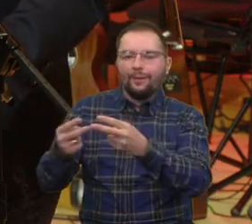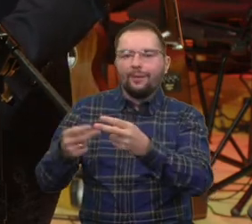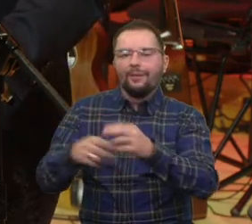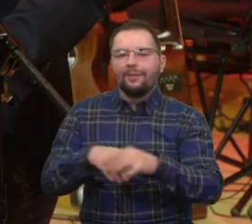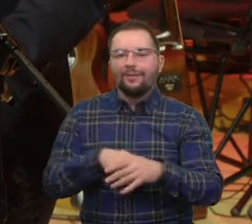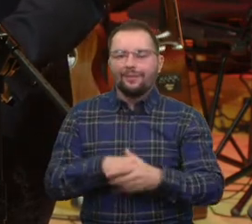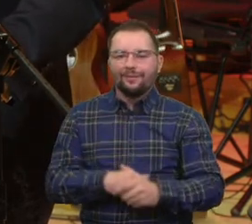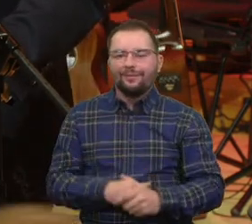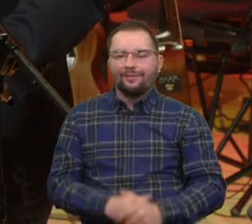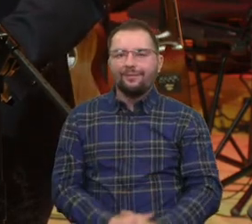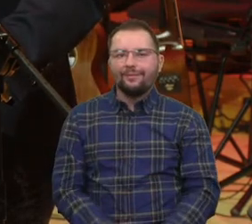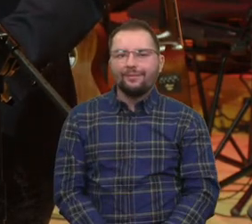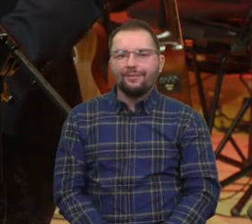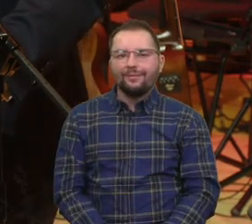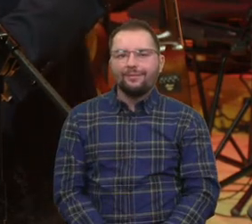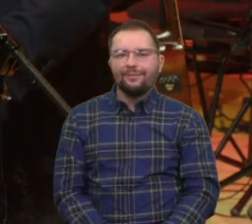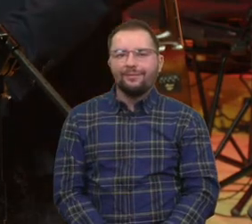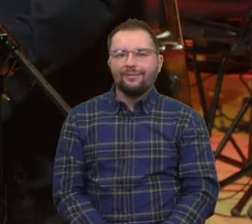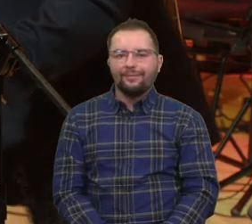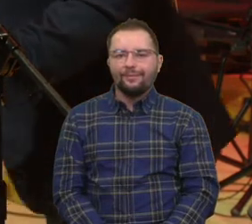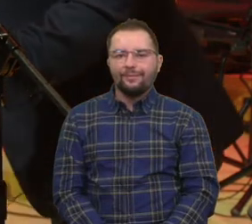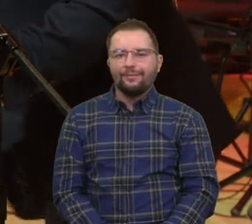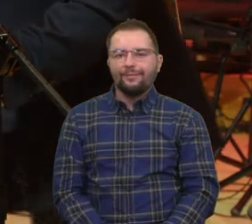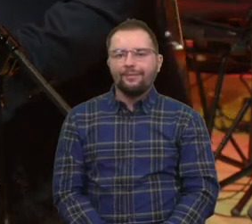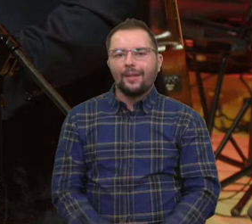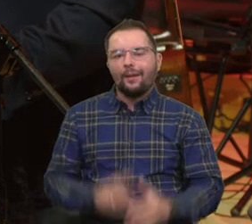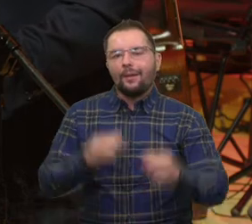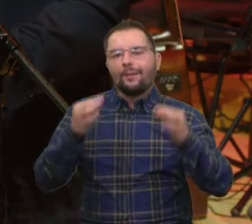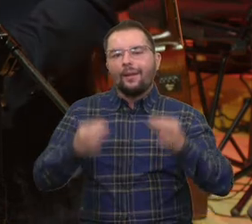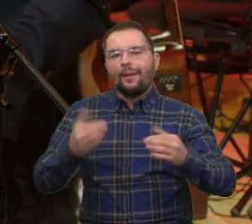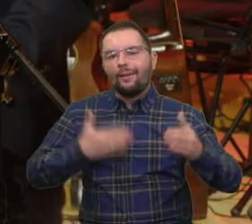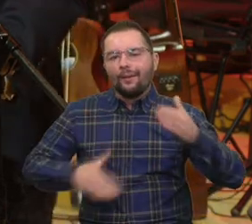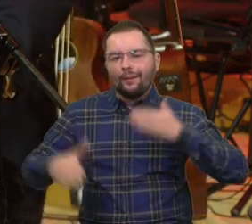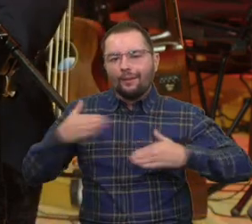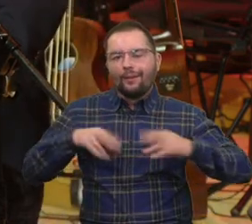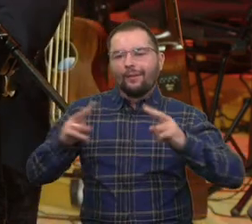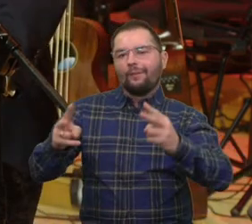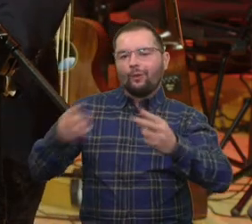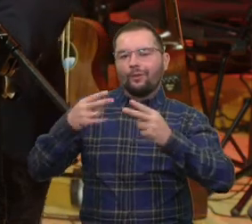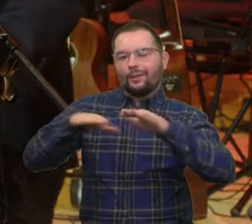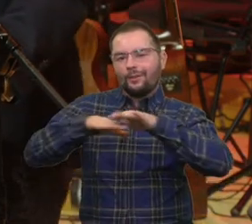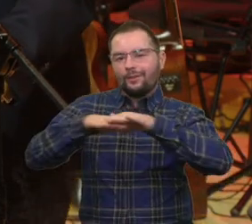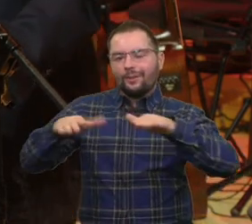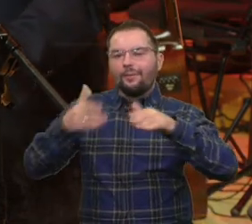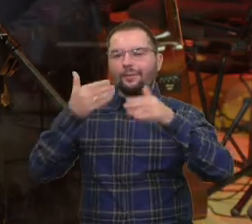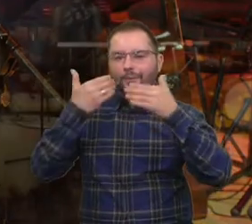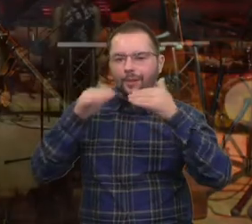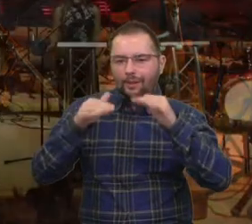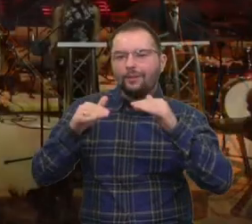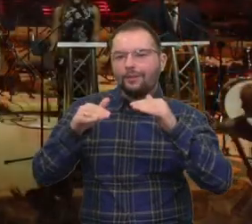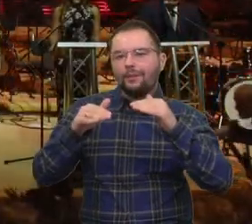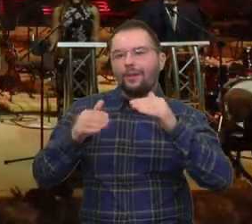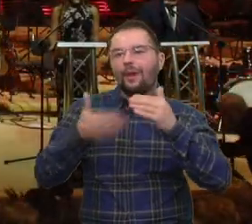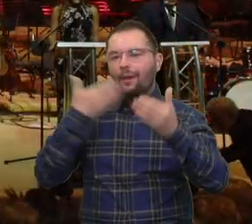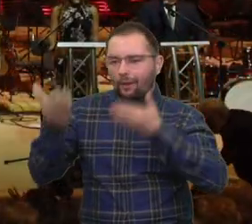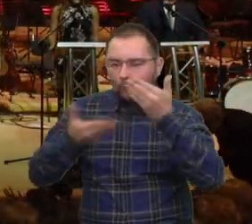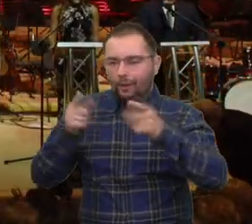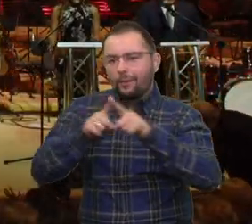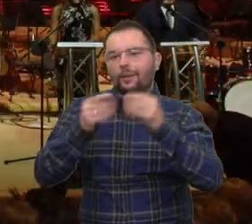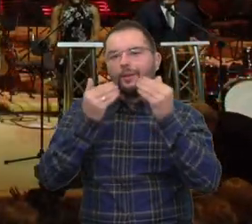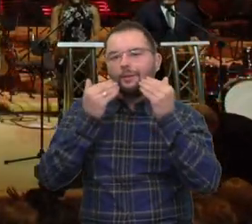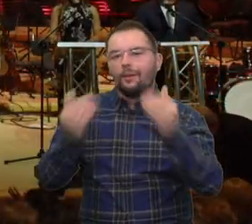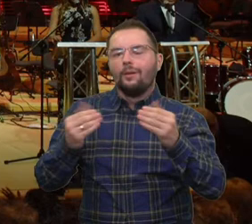możecie panowie zejść. Tak, jak zająć miejsca na widowni. Nasza radość panów gościć na scenie. Bardzo dziękujemy. Gratulujemy, dziękujemy.